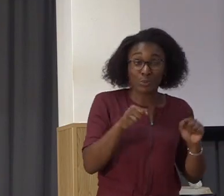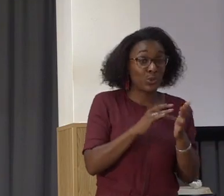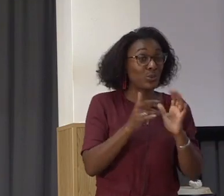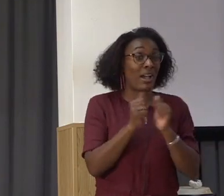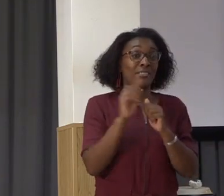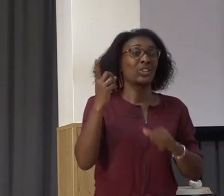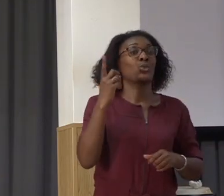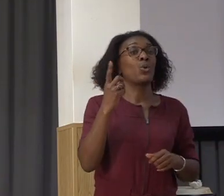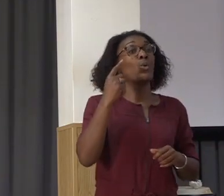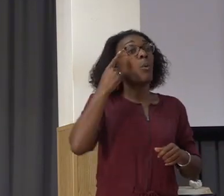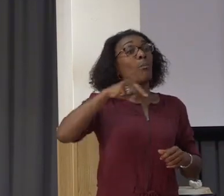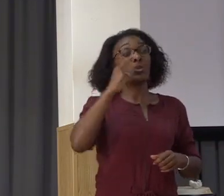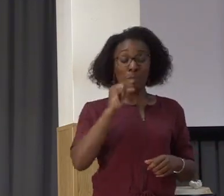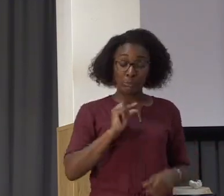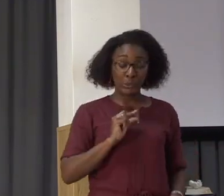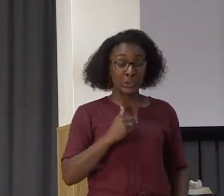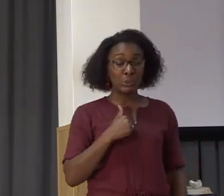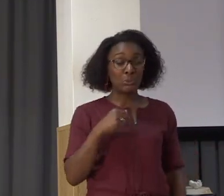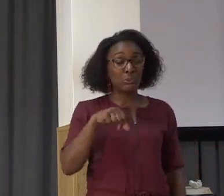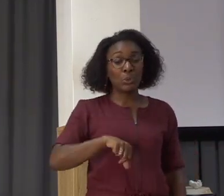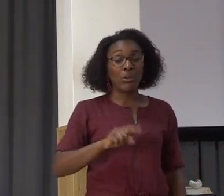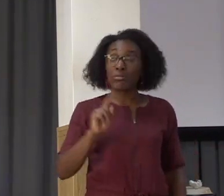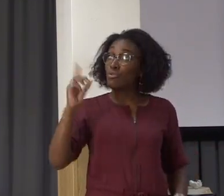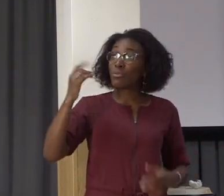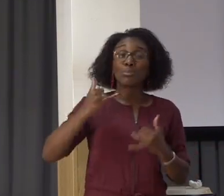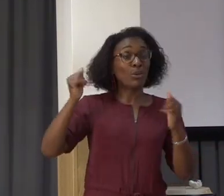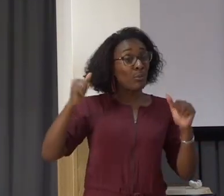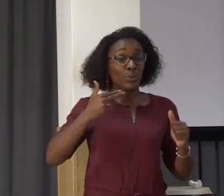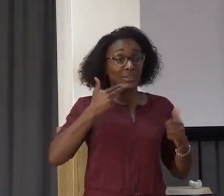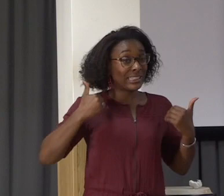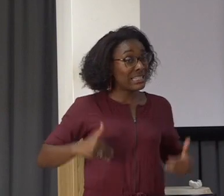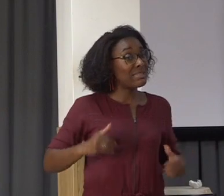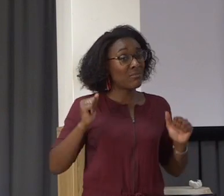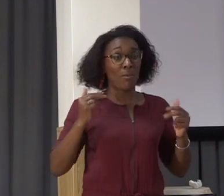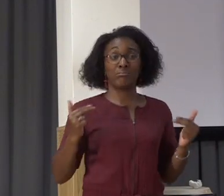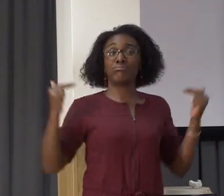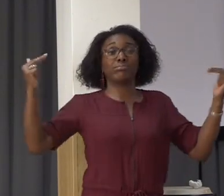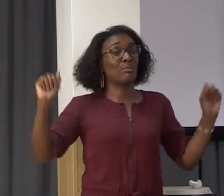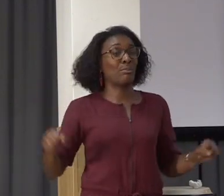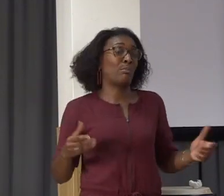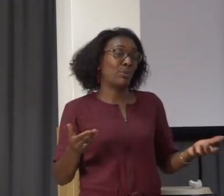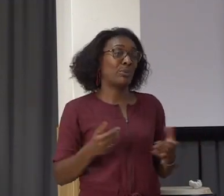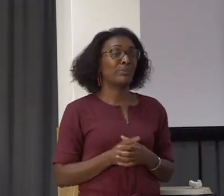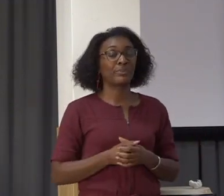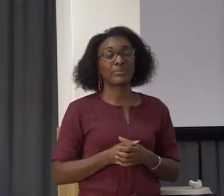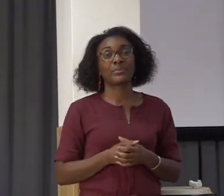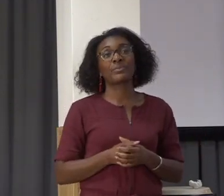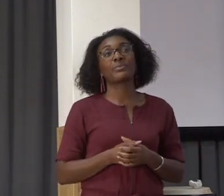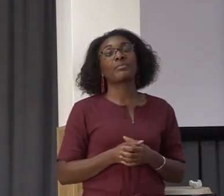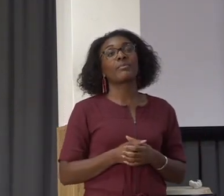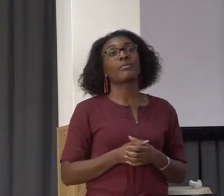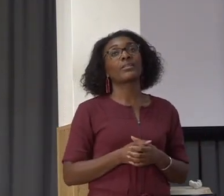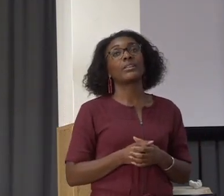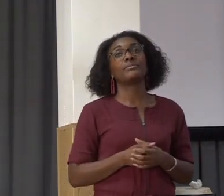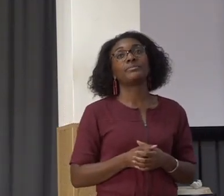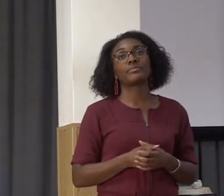petit, mais Dieu est tellement grand, il est tellement puissant. Et on voit que David, il